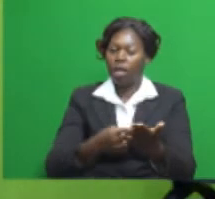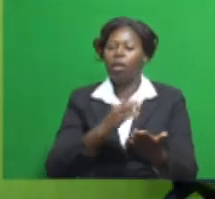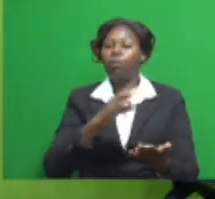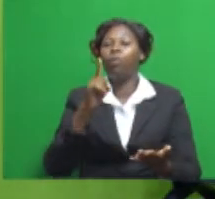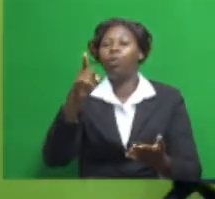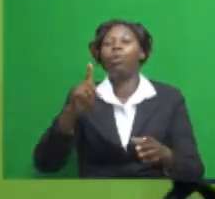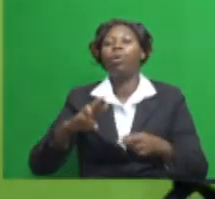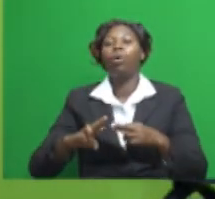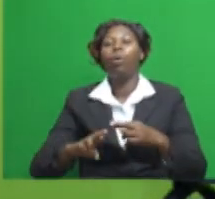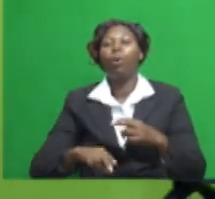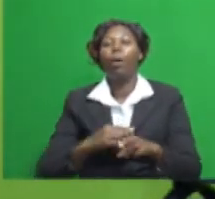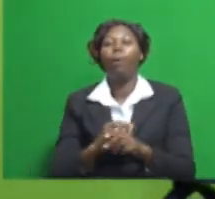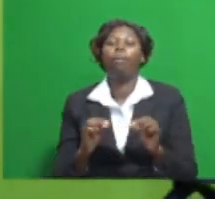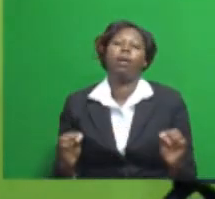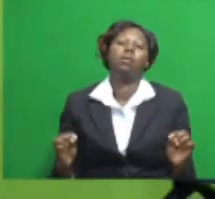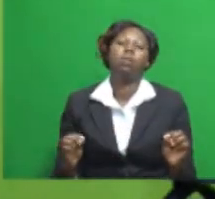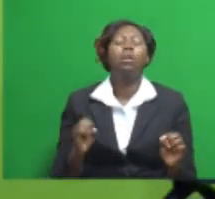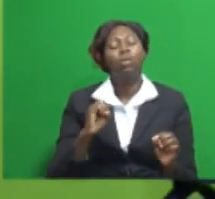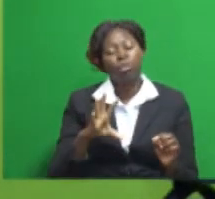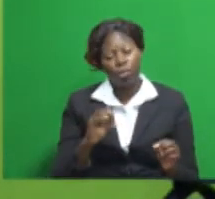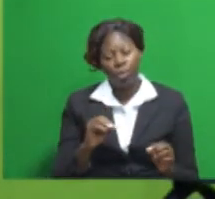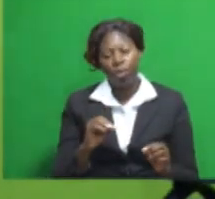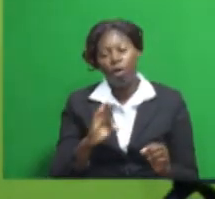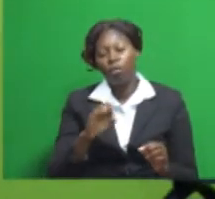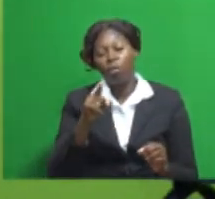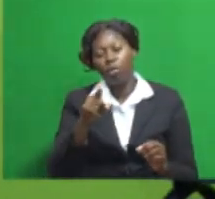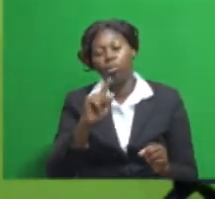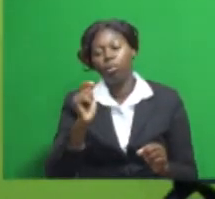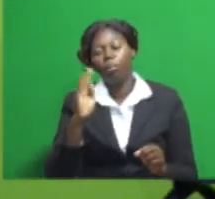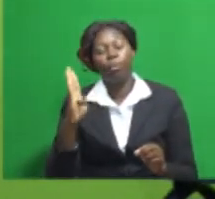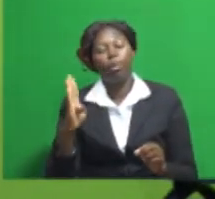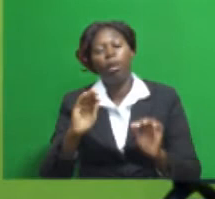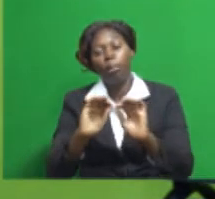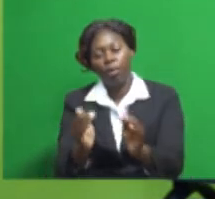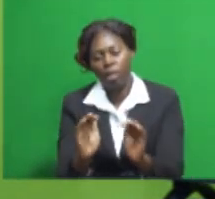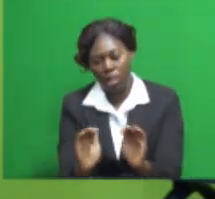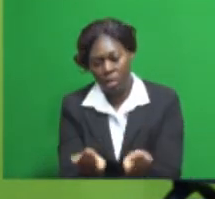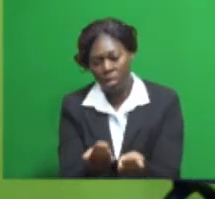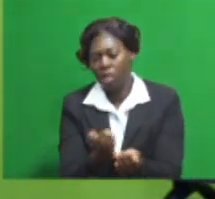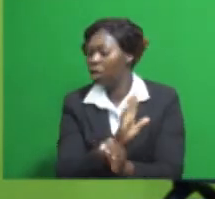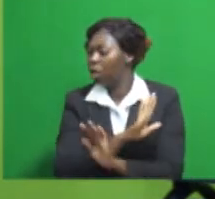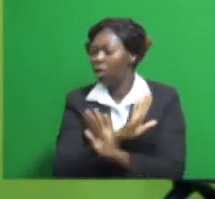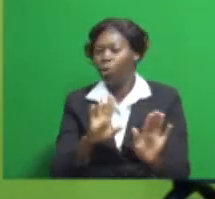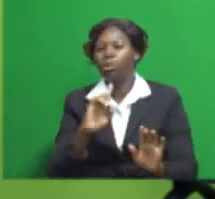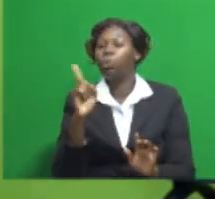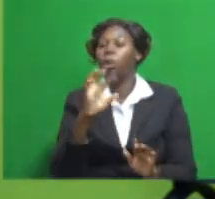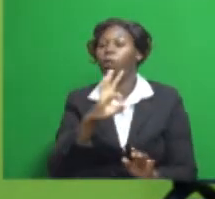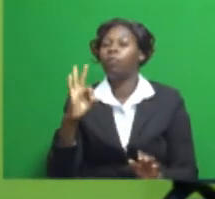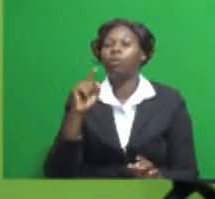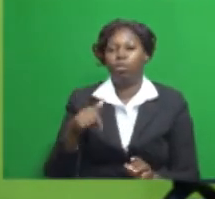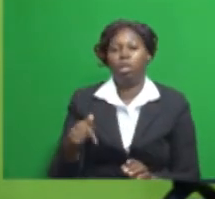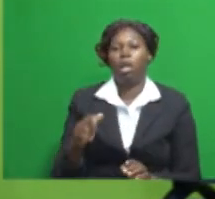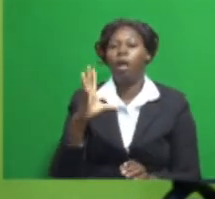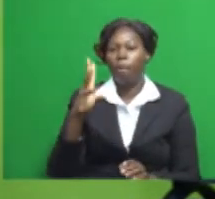vana vaMwari hakureve nhasi chete. Bhaibheri rikutoti pachaitika resurrection kurwirwa kukuru sei ndadaro.